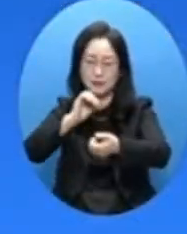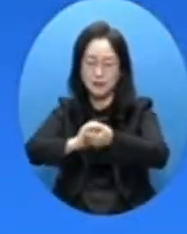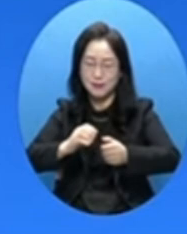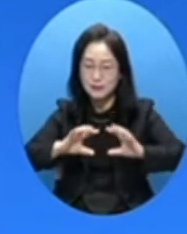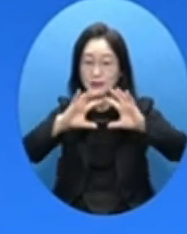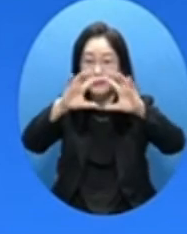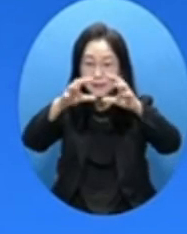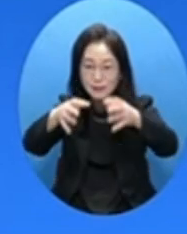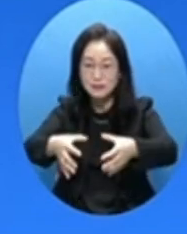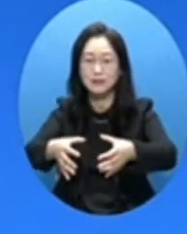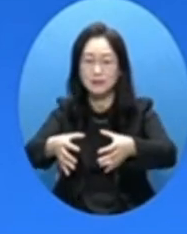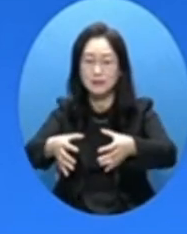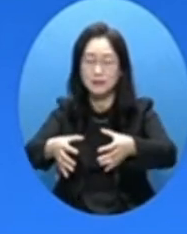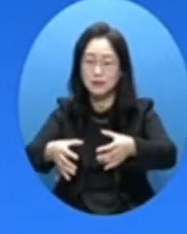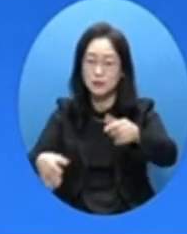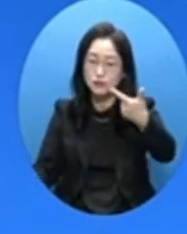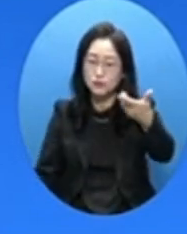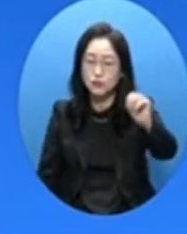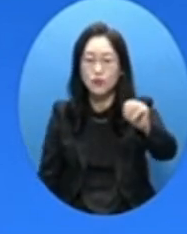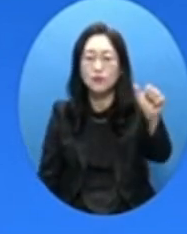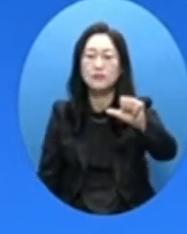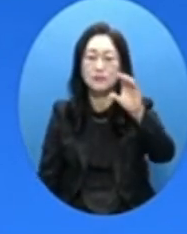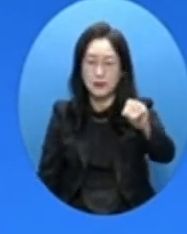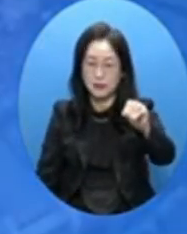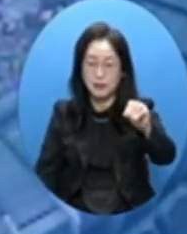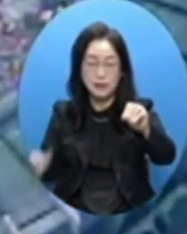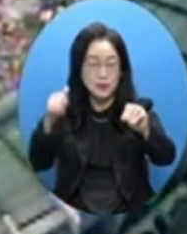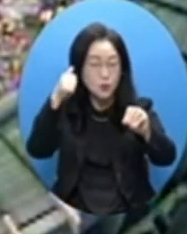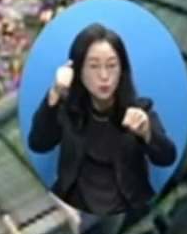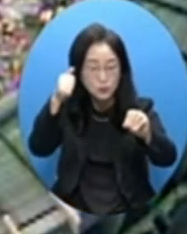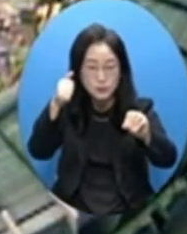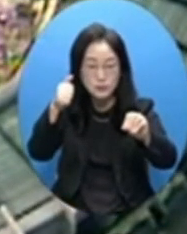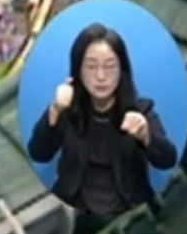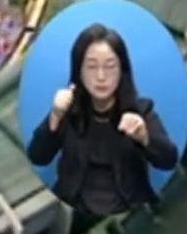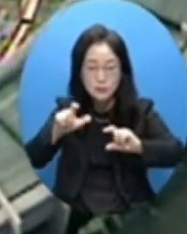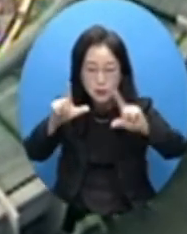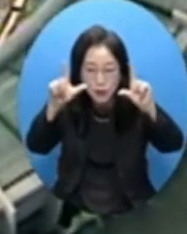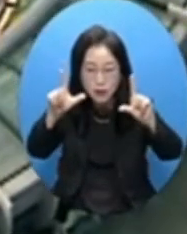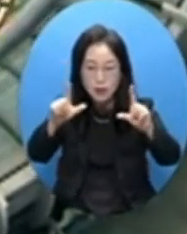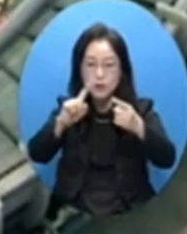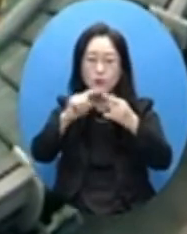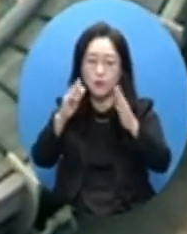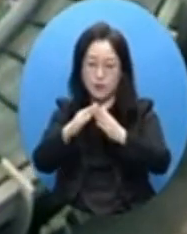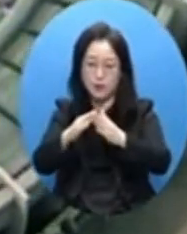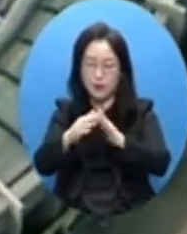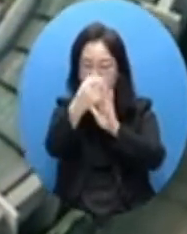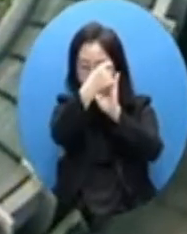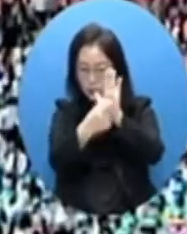세계 6억 5천만 우리 오순절 교인들의 영적인 대축제입니다